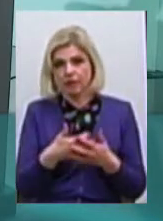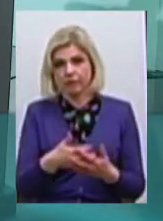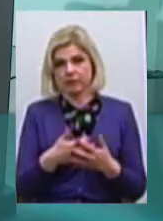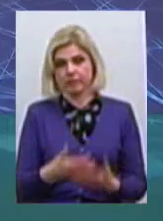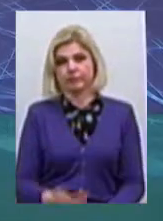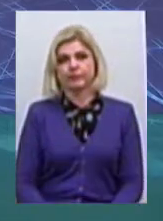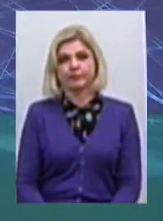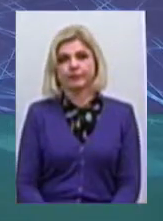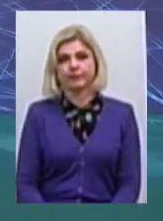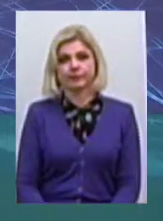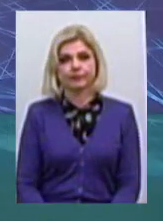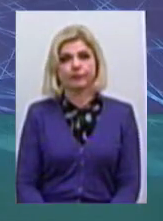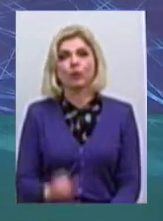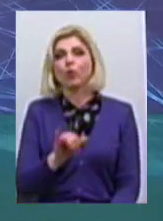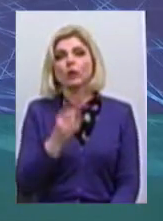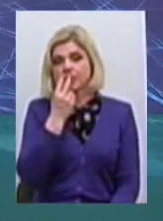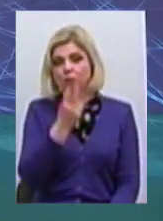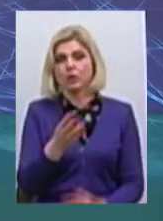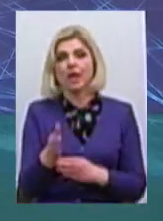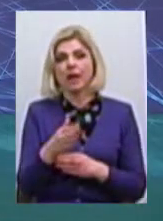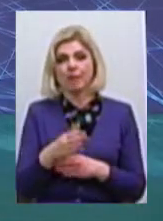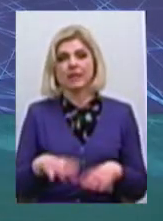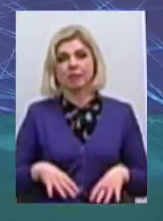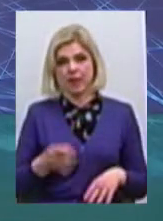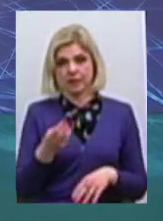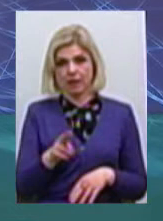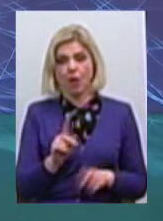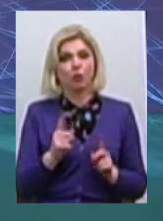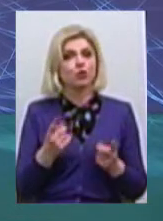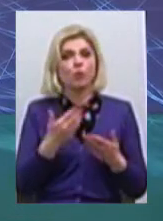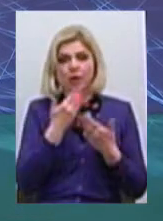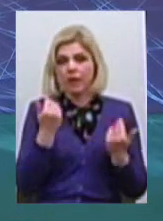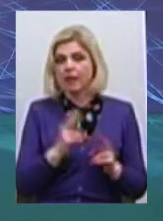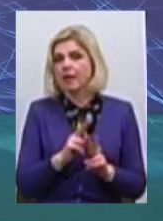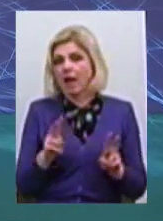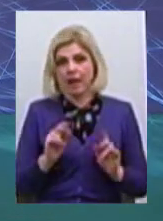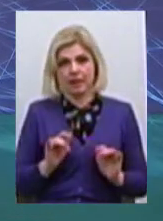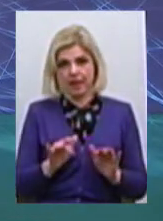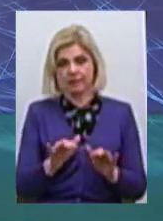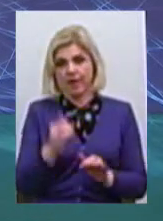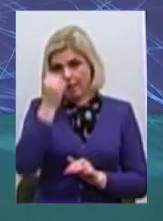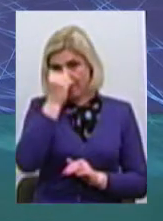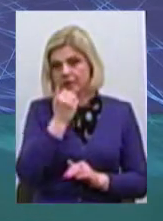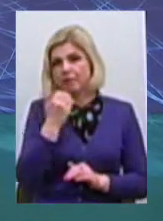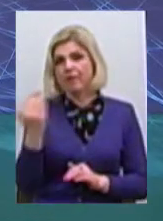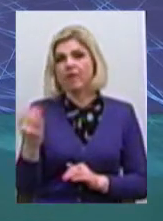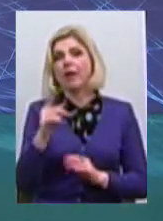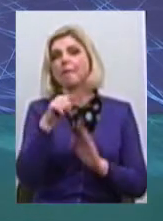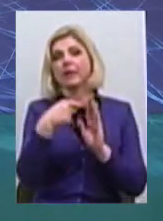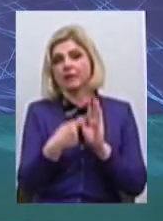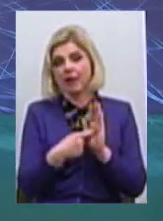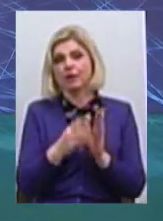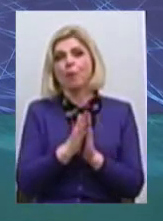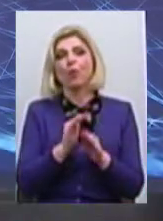волокуши? Куда смотрит рыбинспектор? Почему нет никаких действий? Спасибо вам за запитання, Євген. Будь ласка, Олексій,